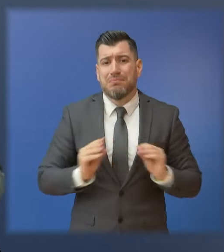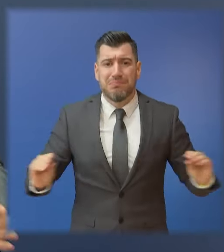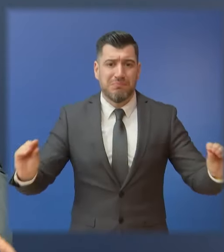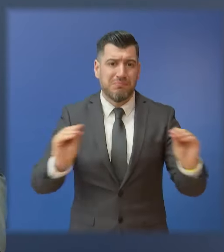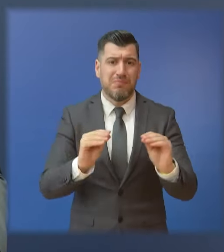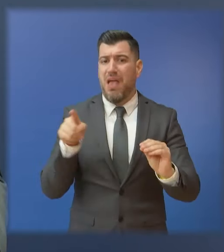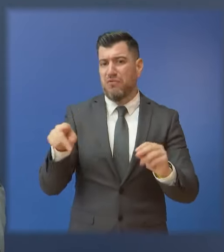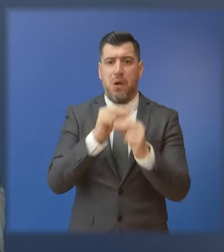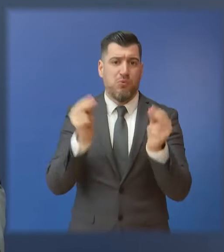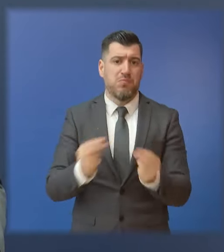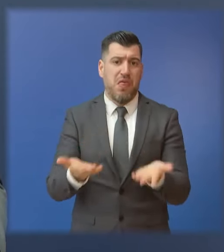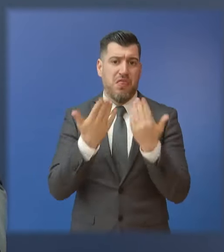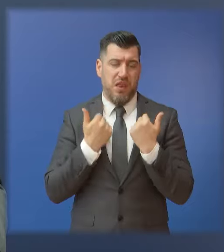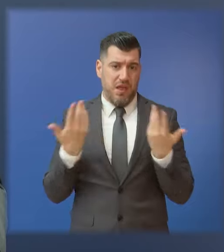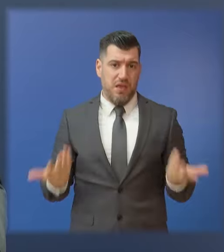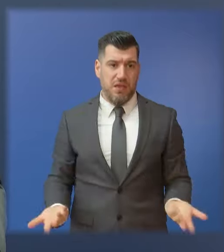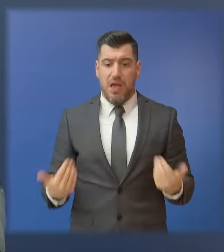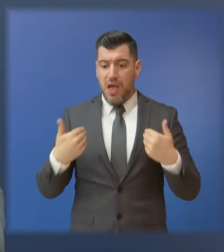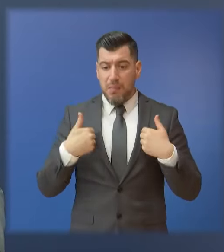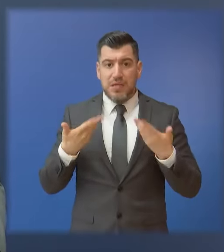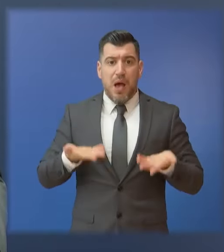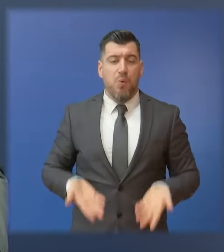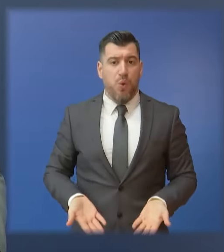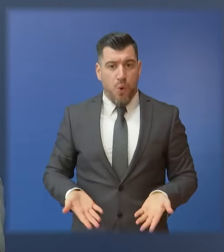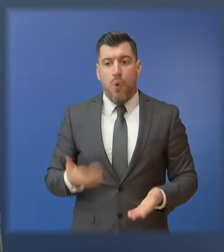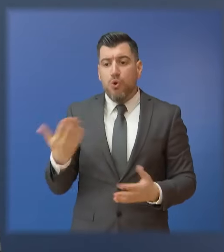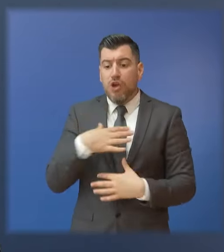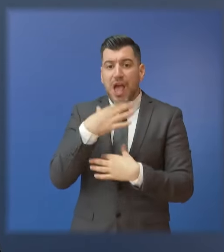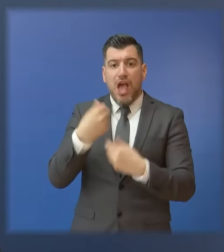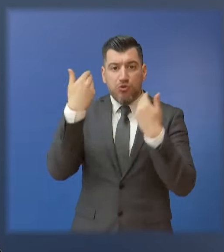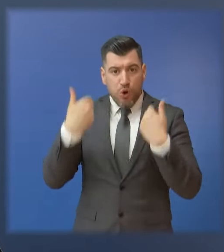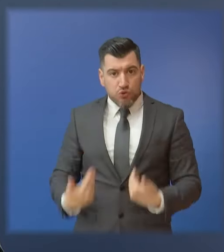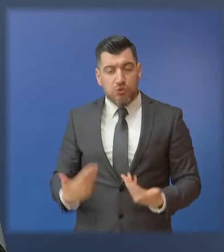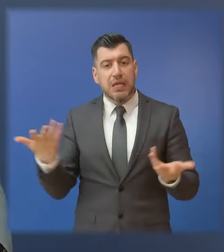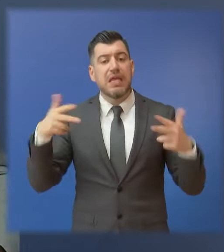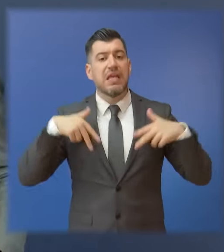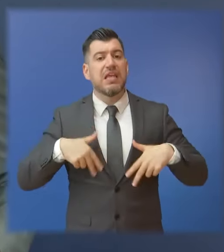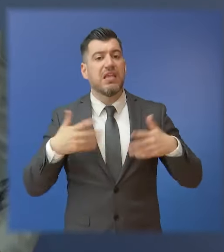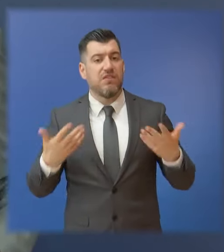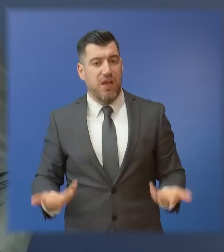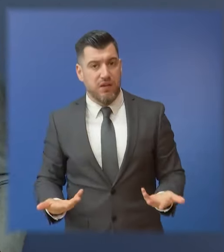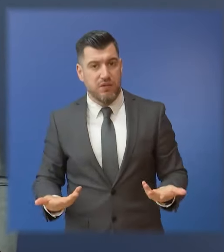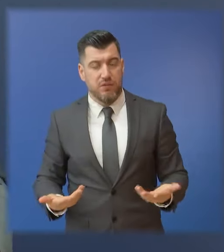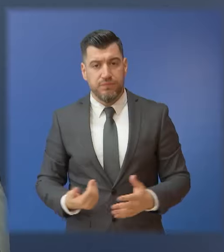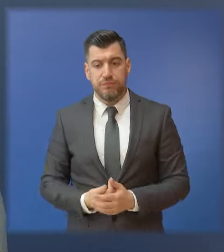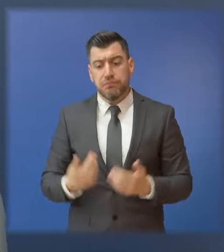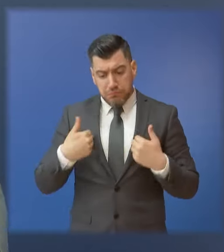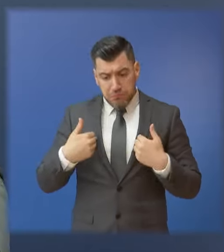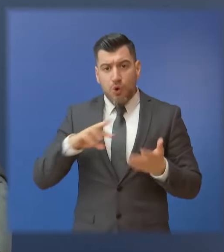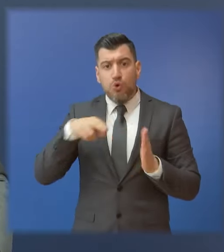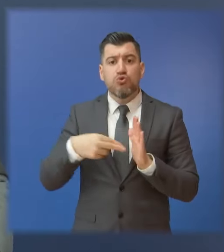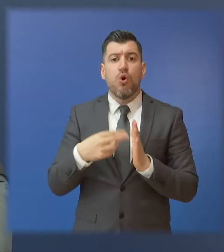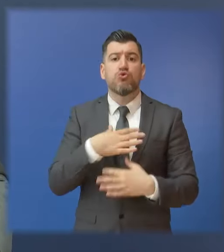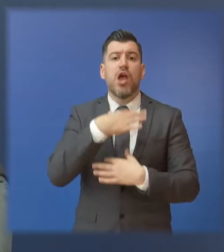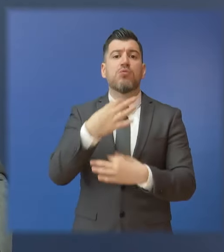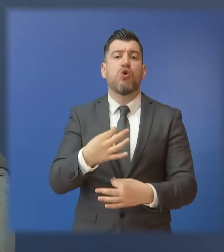αποτέλεσμα εμείς δεν μπορούμε αυτή τη στι στιγμή ούτε από το βήμα του εκπροσώπου της κυβέρνησης που έχω αυτή την στιγμή την την τιμή